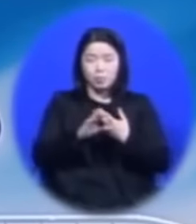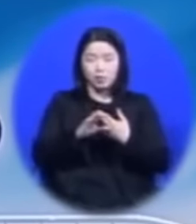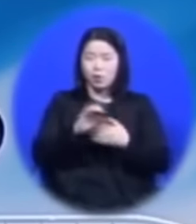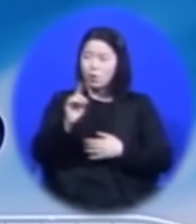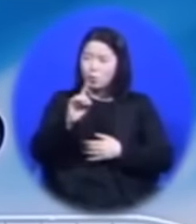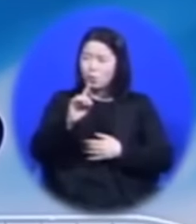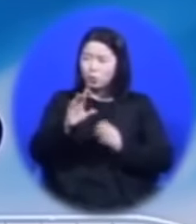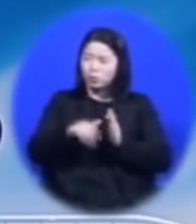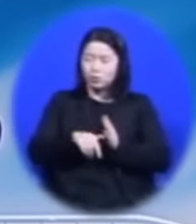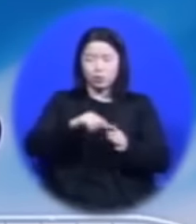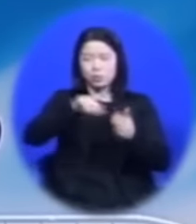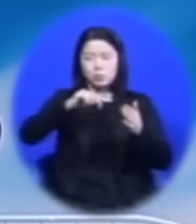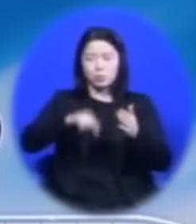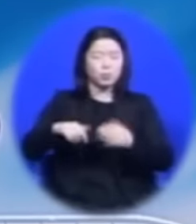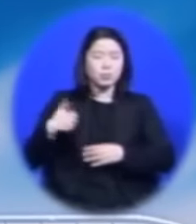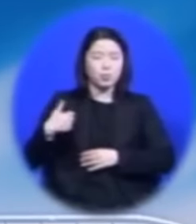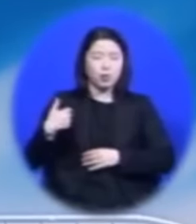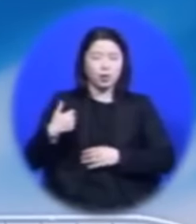속을 모르겠어요.